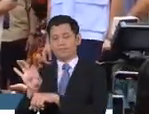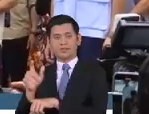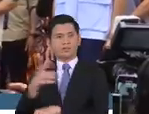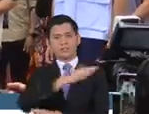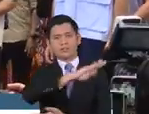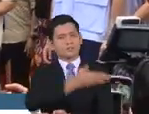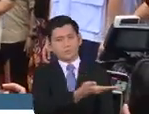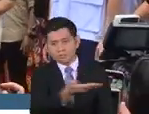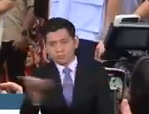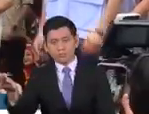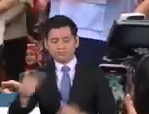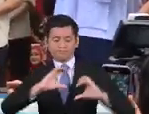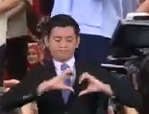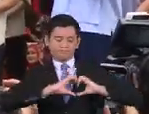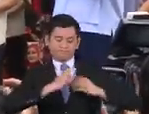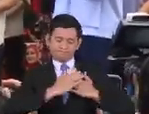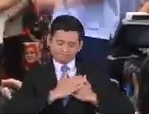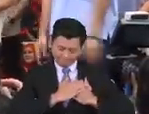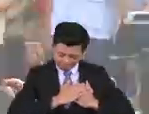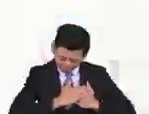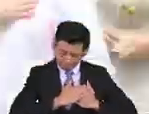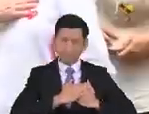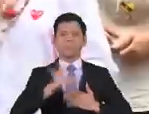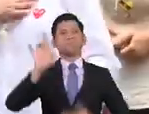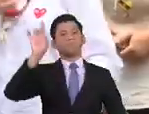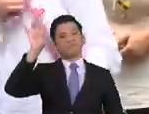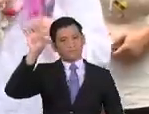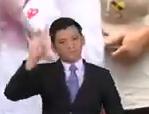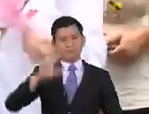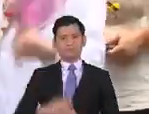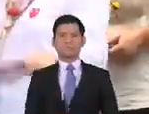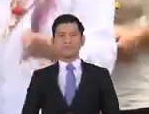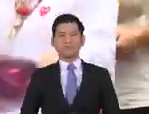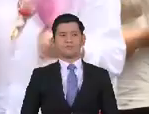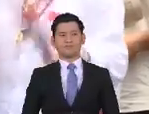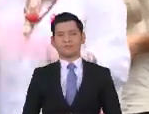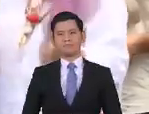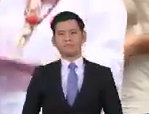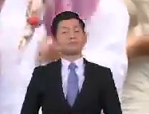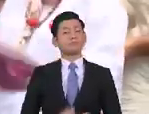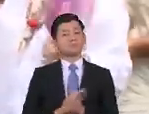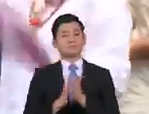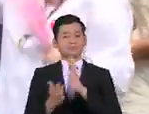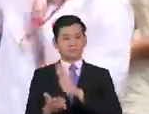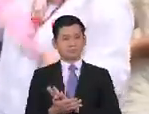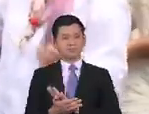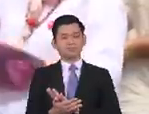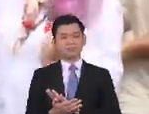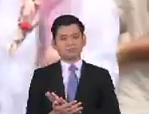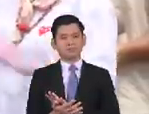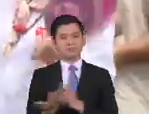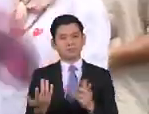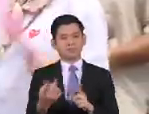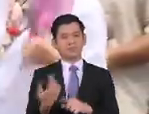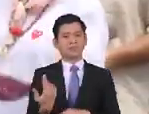kita sepanjang hayat. InsyaAllah. Ramayan itu sudah cukup. Ini bermakna ramayan